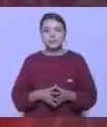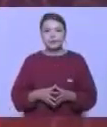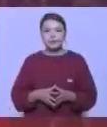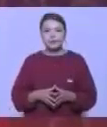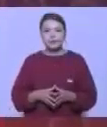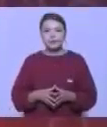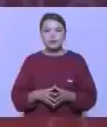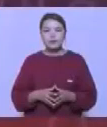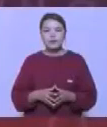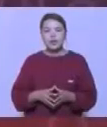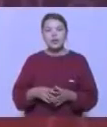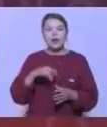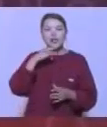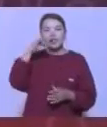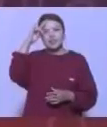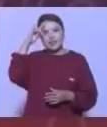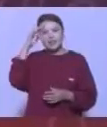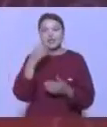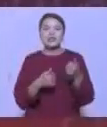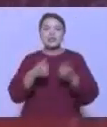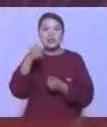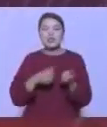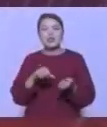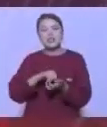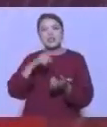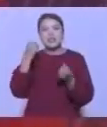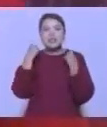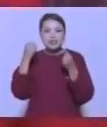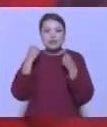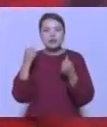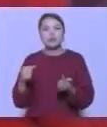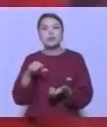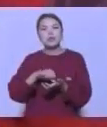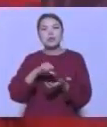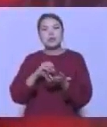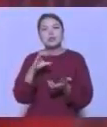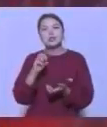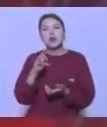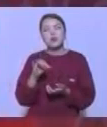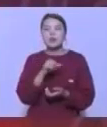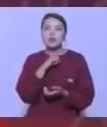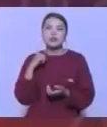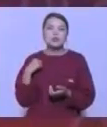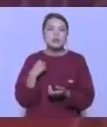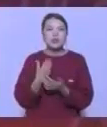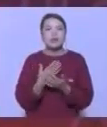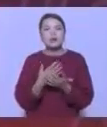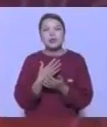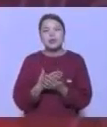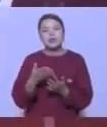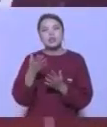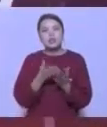Қазақстан чемпионатында бағымысынан қола жүлдеге қол жеткіздім. Өзім қателігімнен жартылай финалда ұтылған